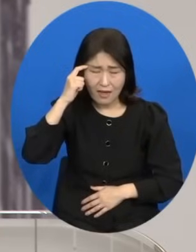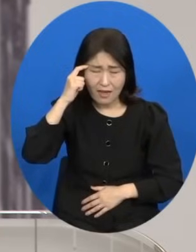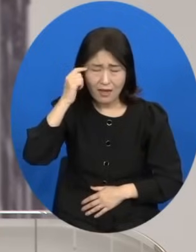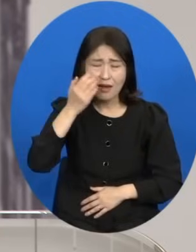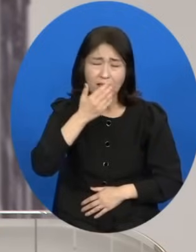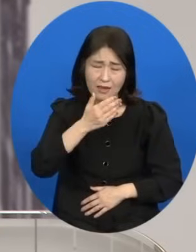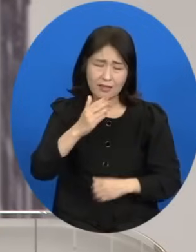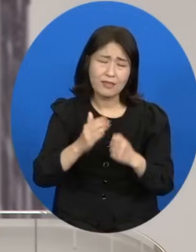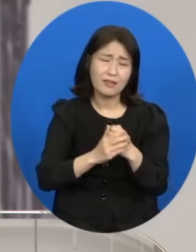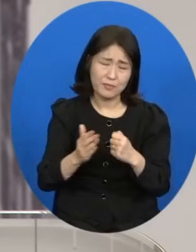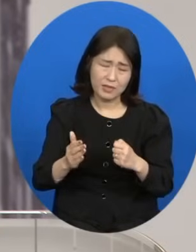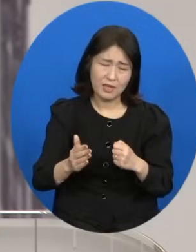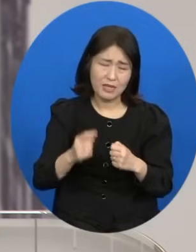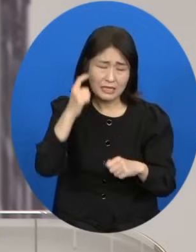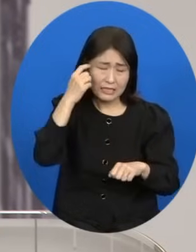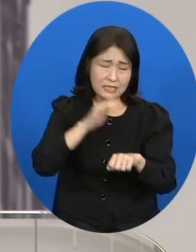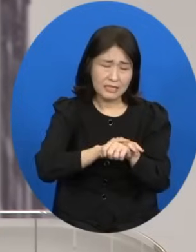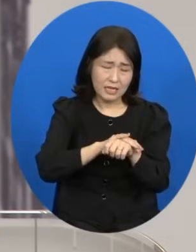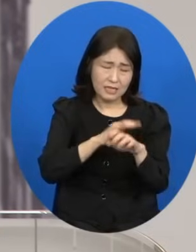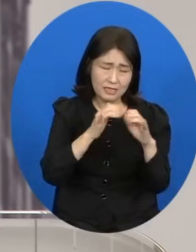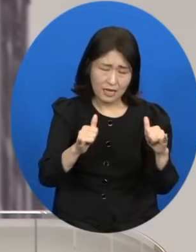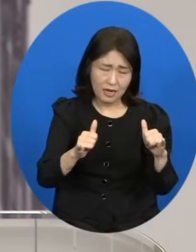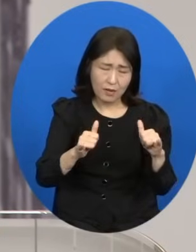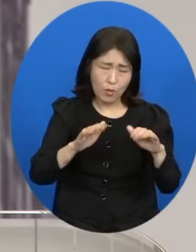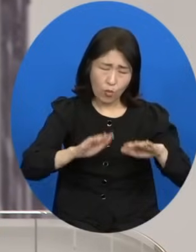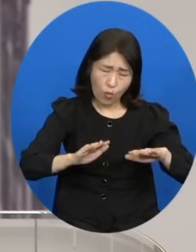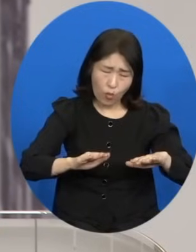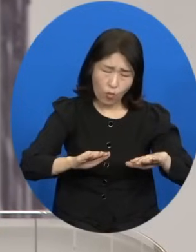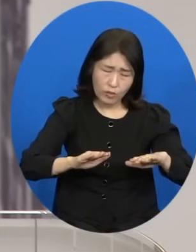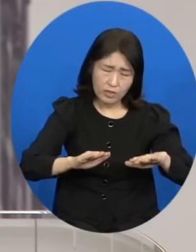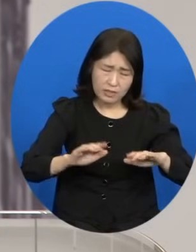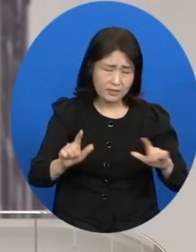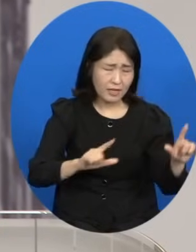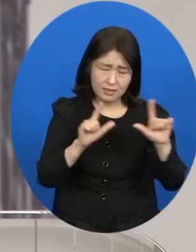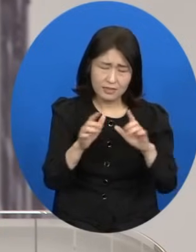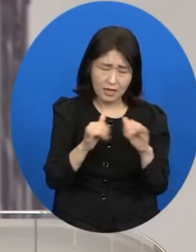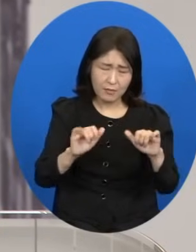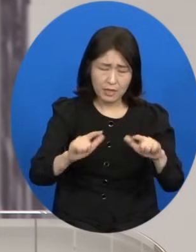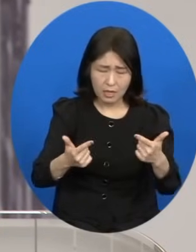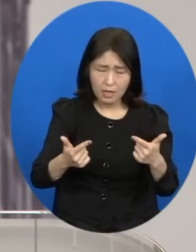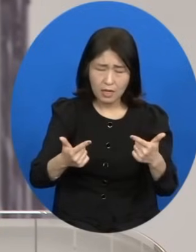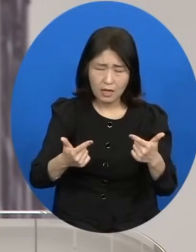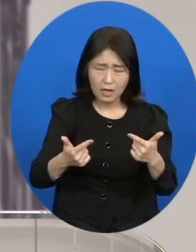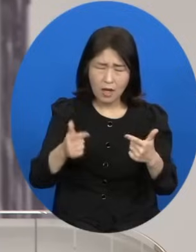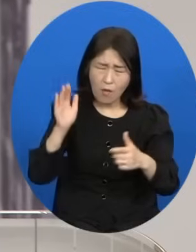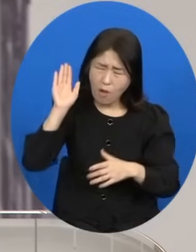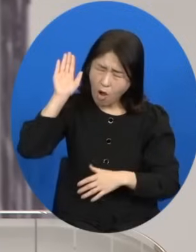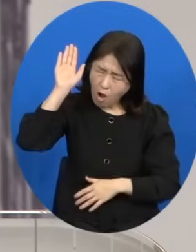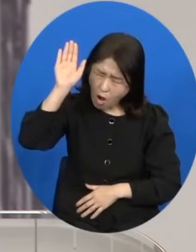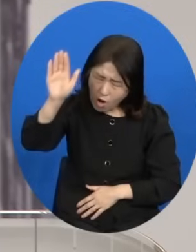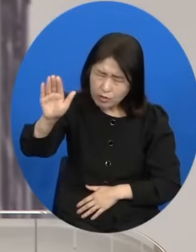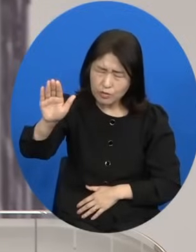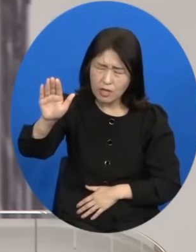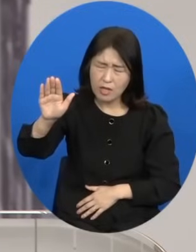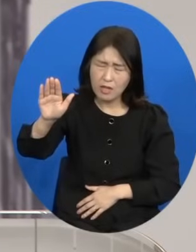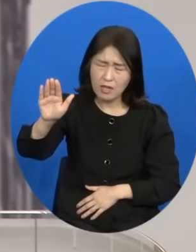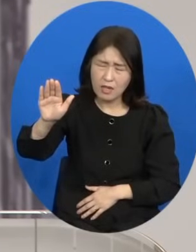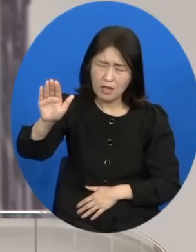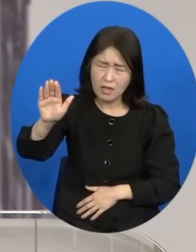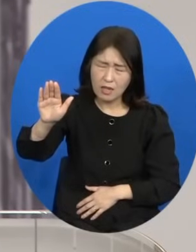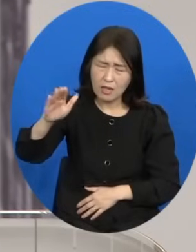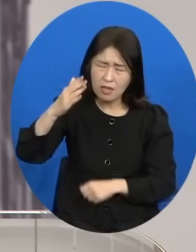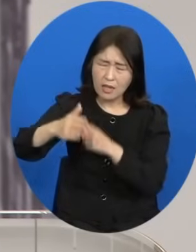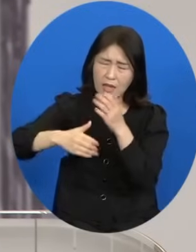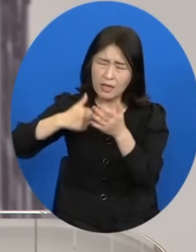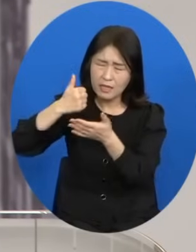자는 만라 좁은 시야를 가진 자가 아니라 멀리 보고 넓게 보고 하나님이